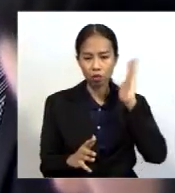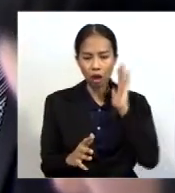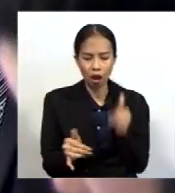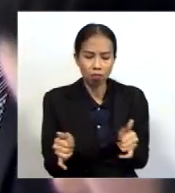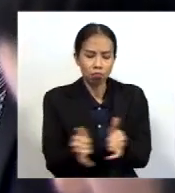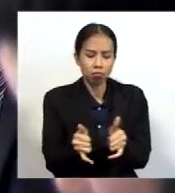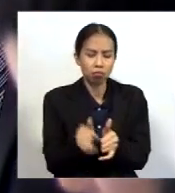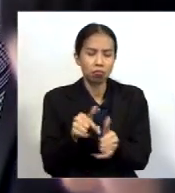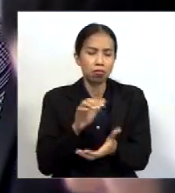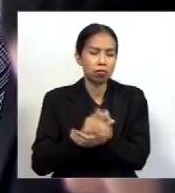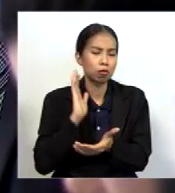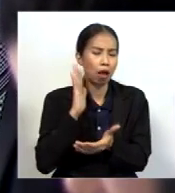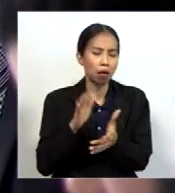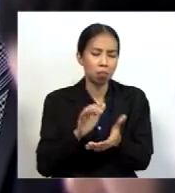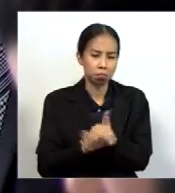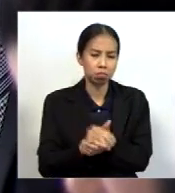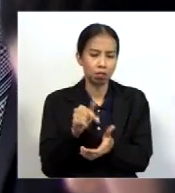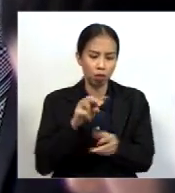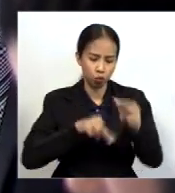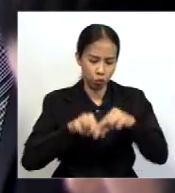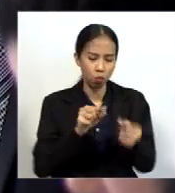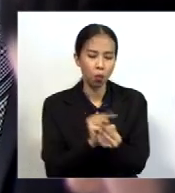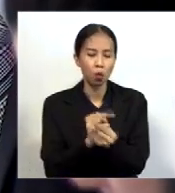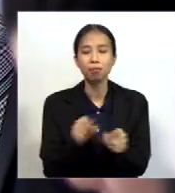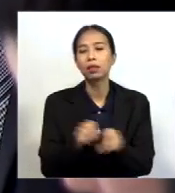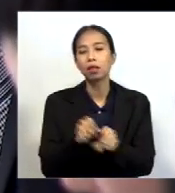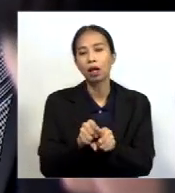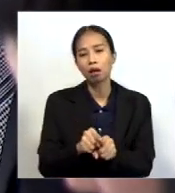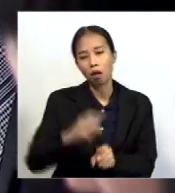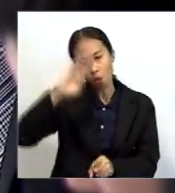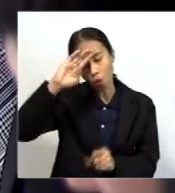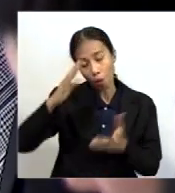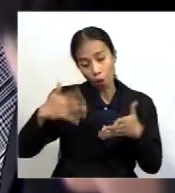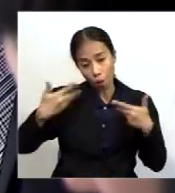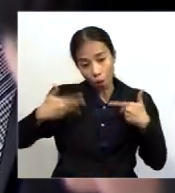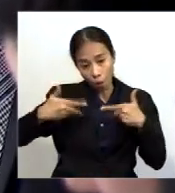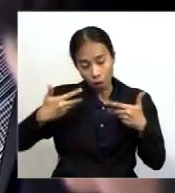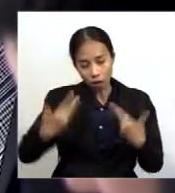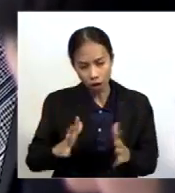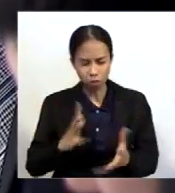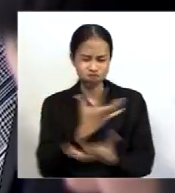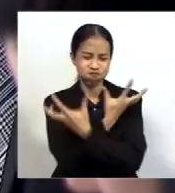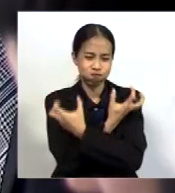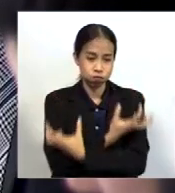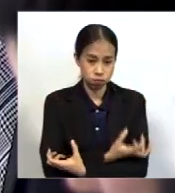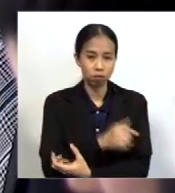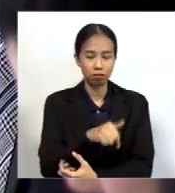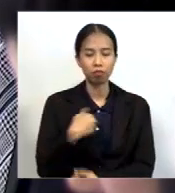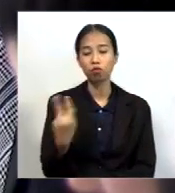นะครับก็พบเชื้อด้วยมีอาการไข้สูงปวดเมื่อยตามร่างกายนะครับทั้งสองร